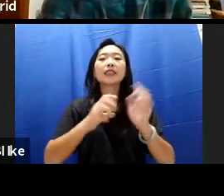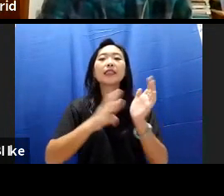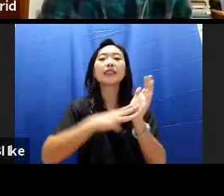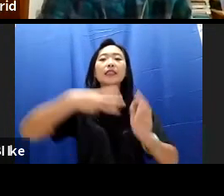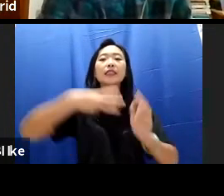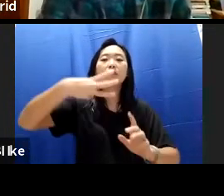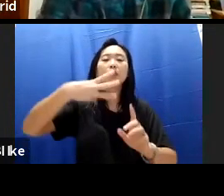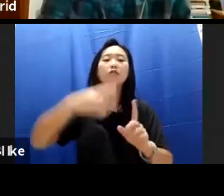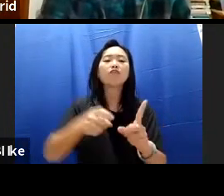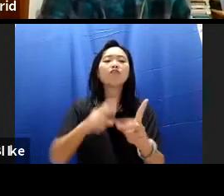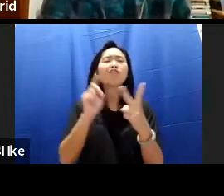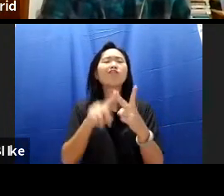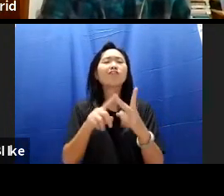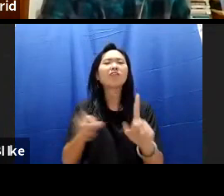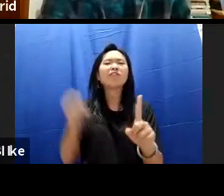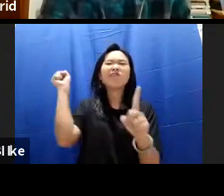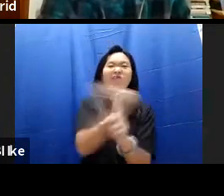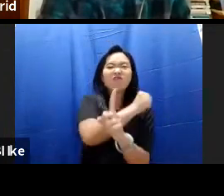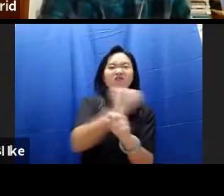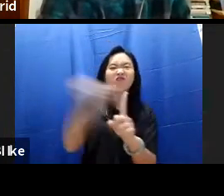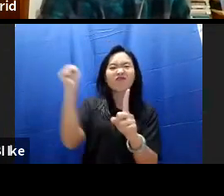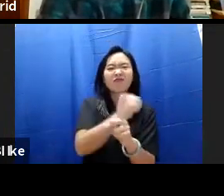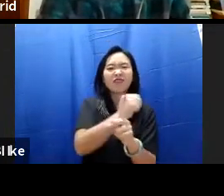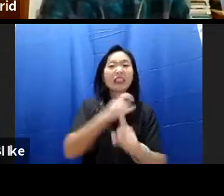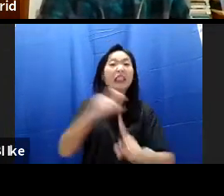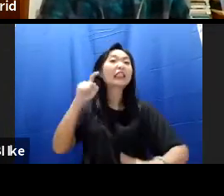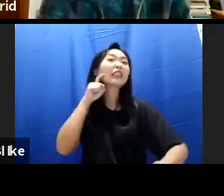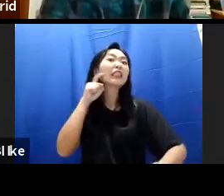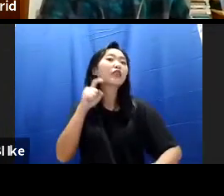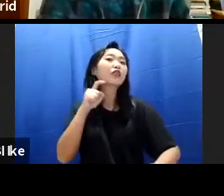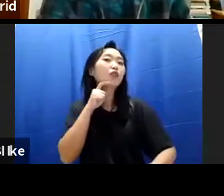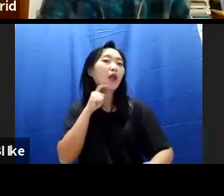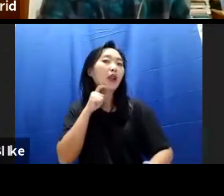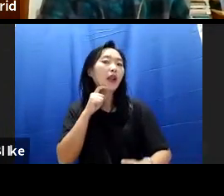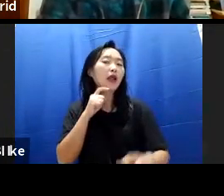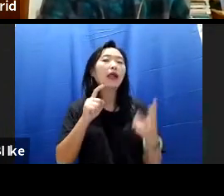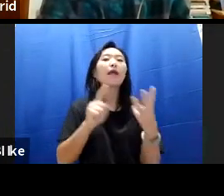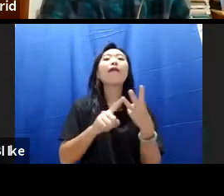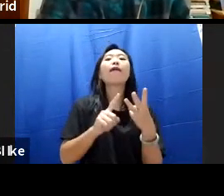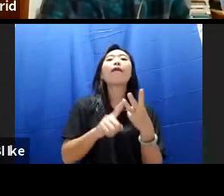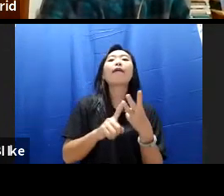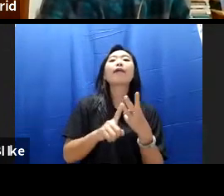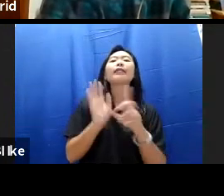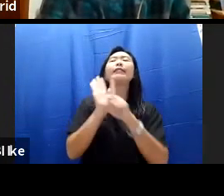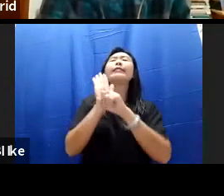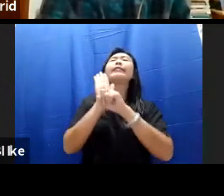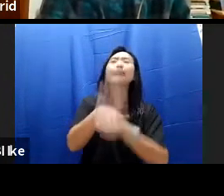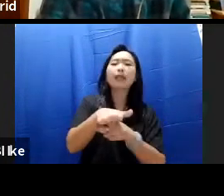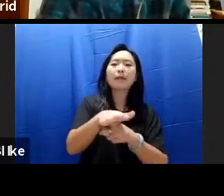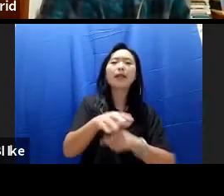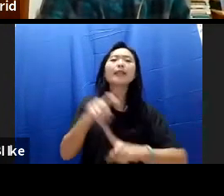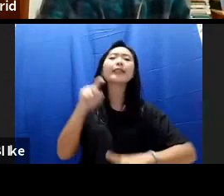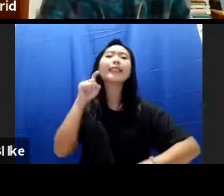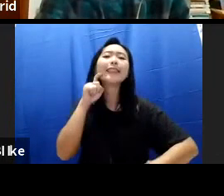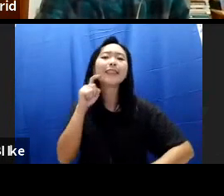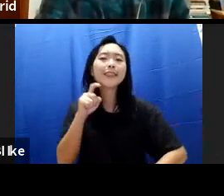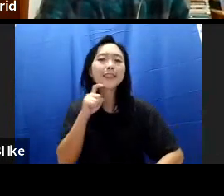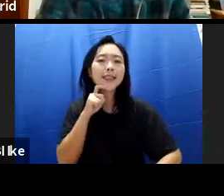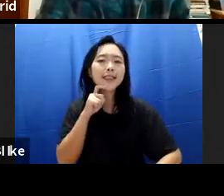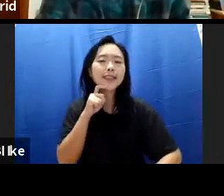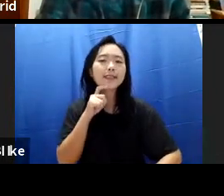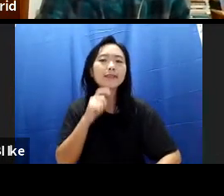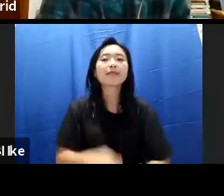seksual, ya, diskriminasi berdasarkan gender dan orientasi seksual, homofobik di kampus atau di perguruan